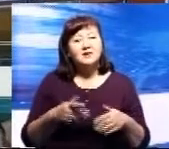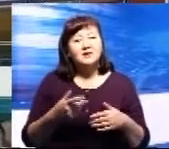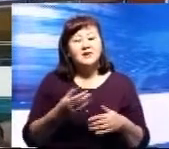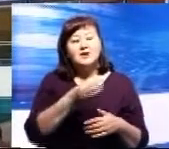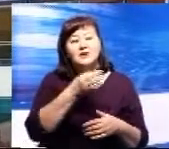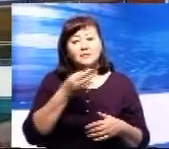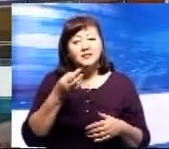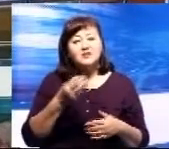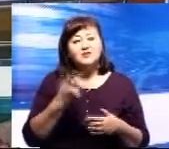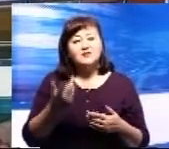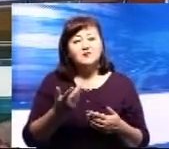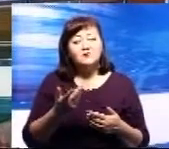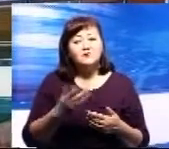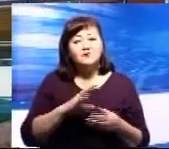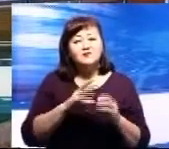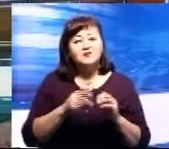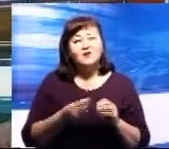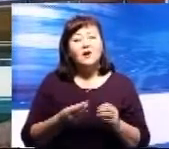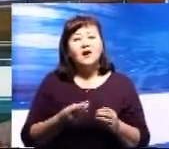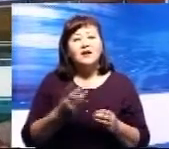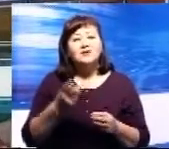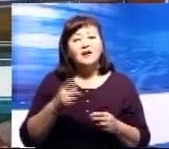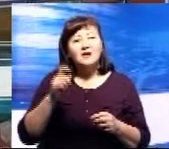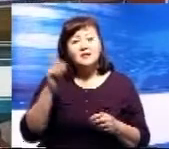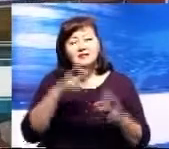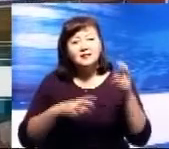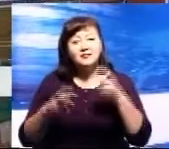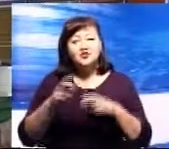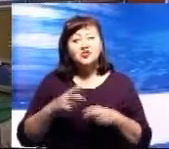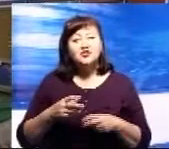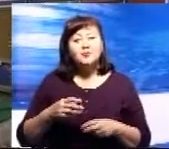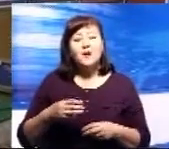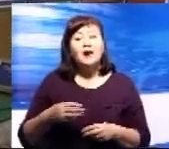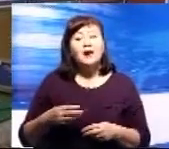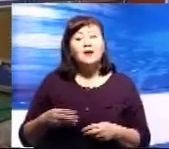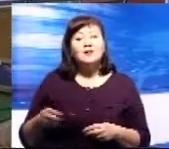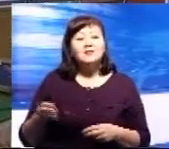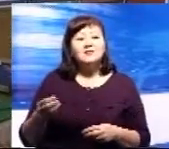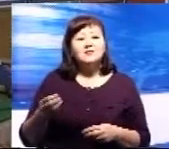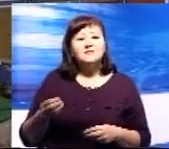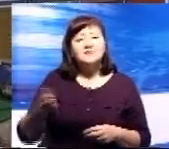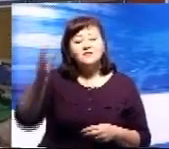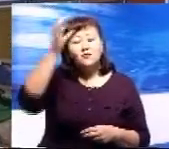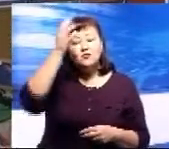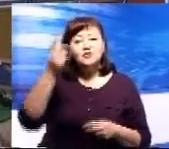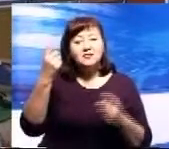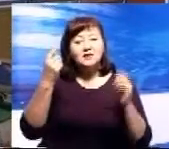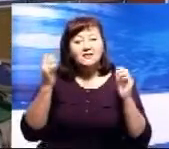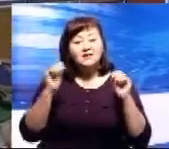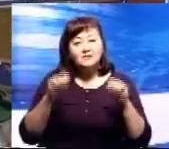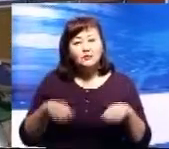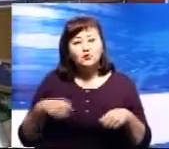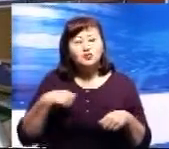конечно, выявление творческих способностей детей с ограниченными возможностями. Самое главное – дать им возможность